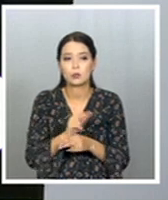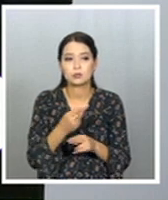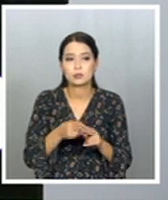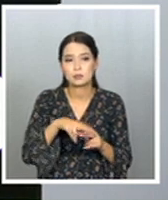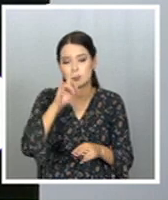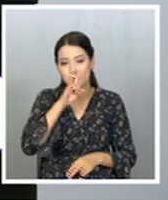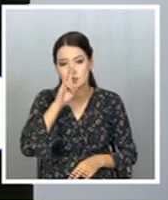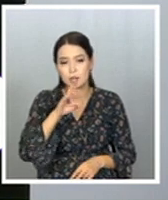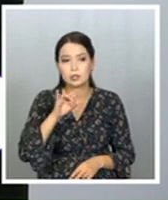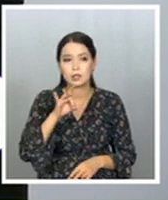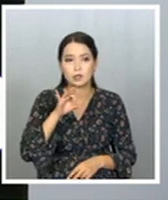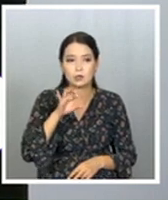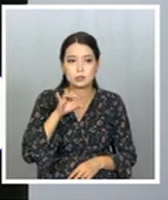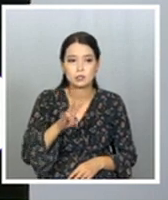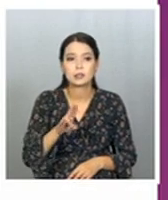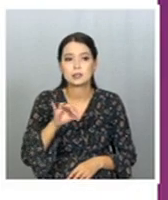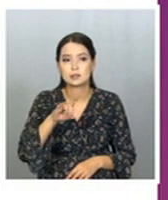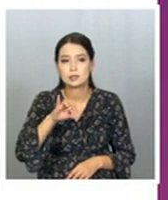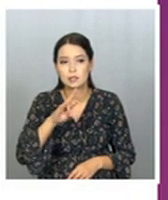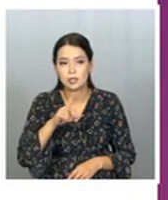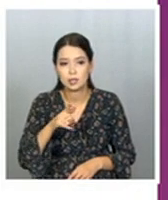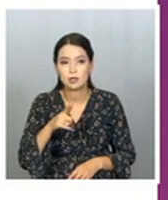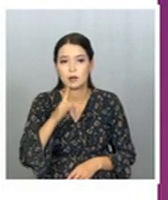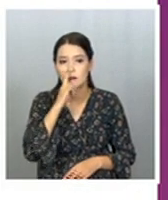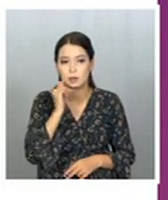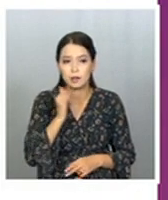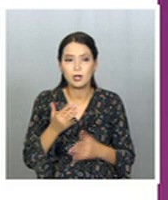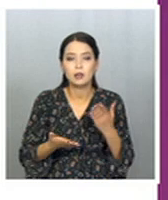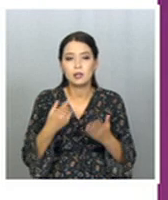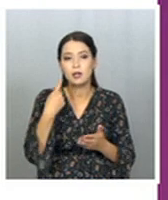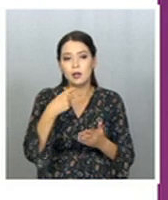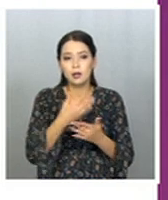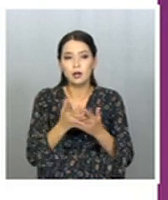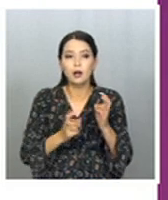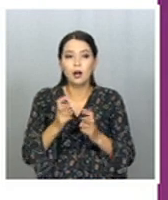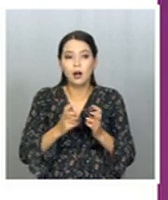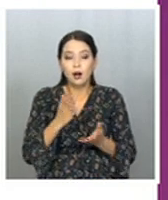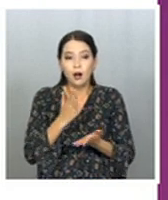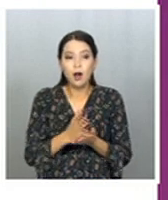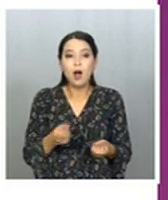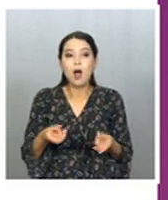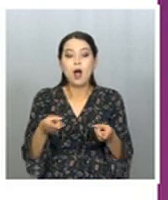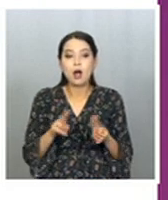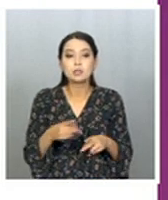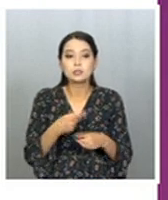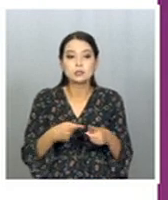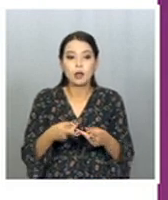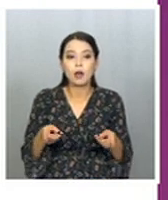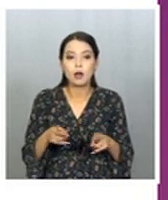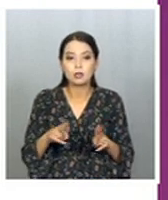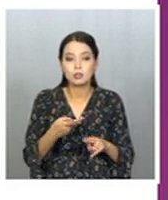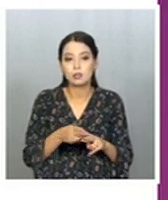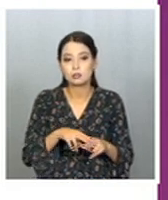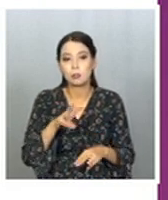керосин, дизельдік отын және де химиялық өнімдер алынады. Ал оның қалдықтарынан мазут,